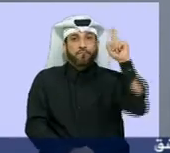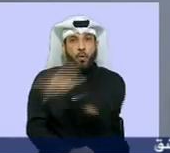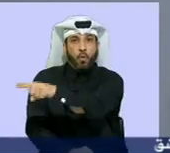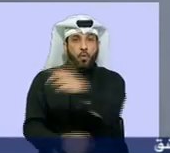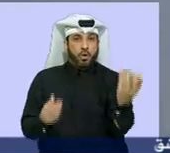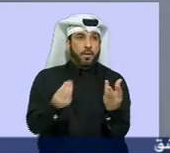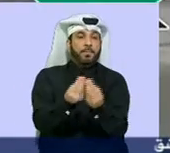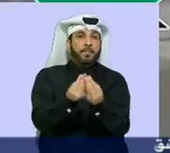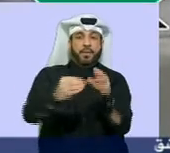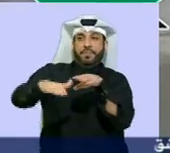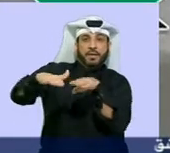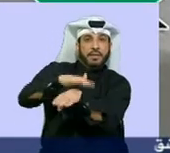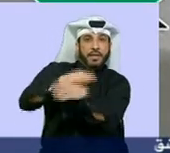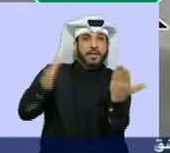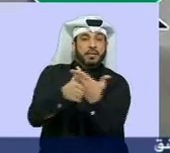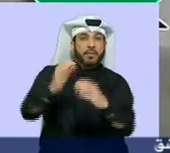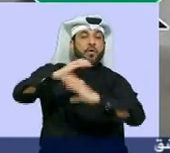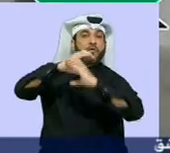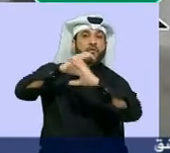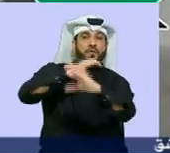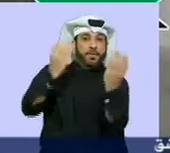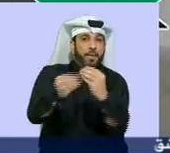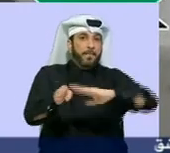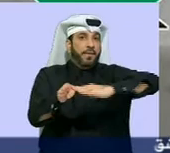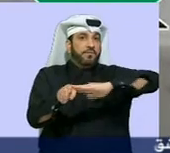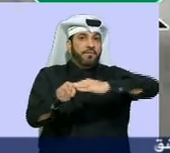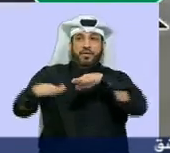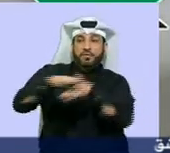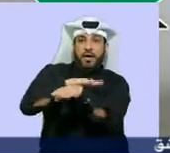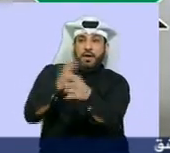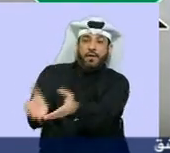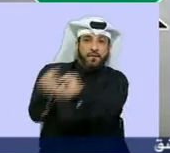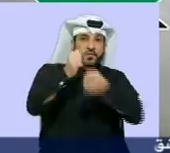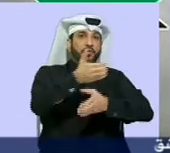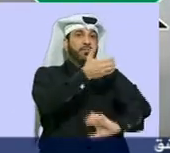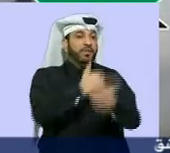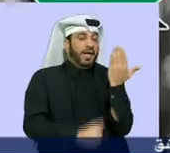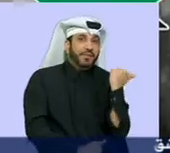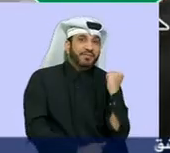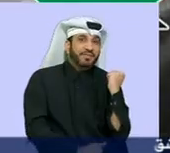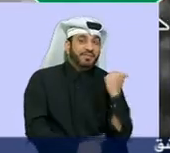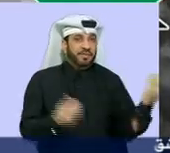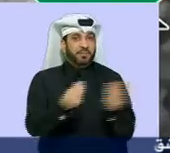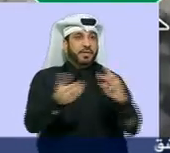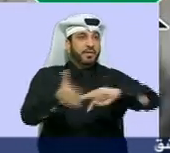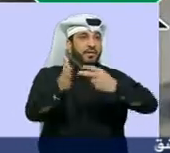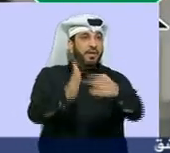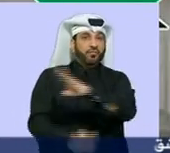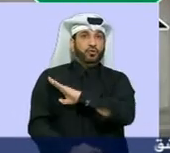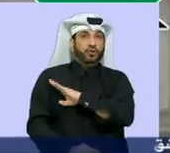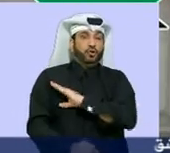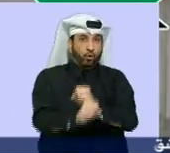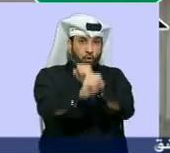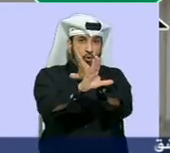والمتوسطة وناقلات لحمل الجنود مع الذخيرة، وذلك بعد الكر والفر الذي حدث بالأمس نتيجة تصدي الجيش الحر لقوات